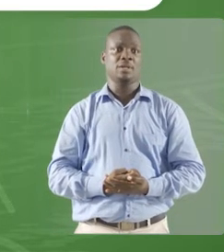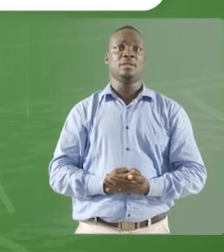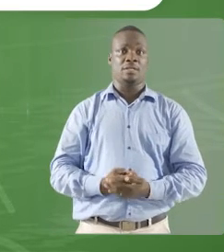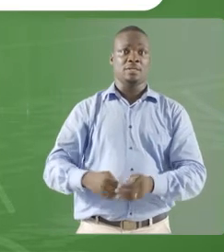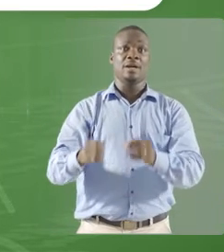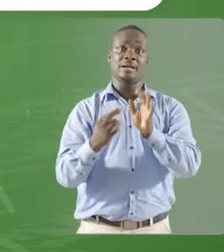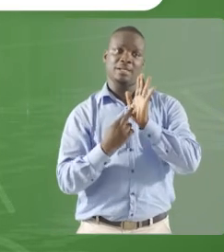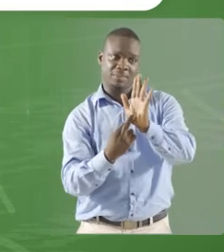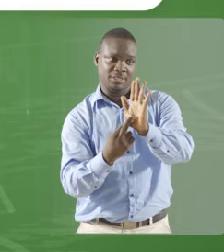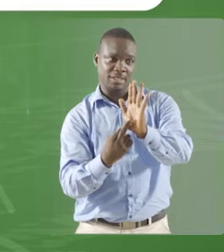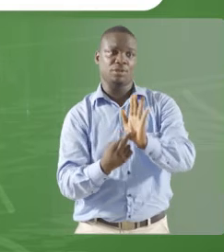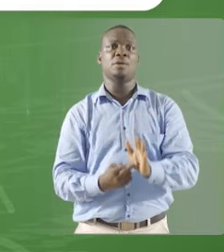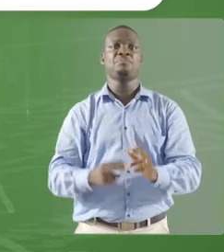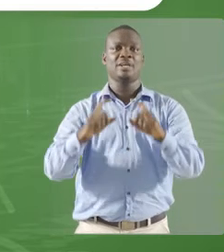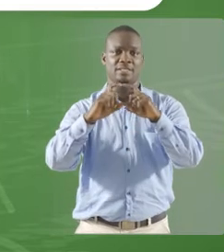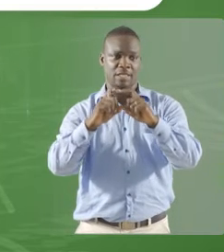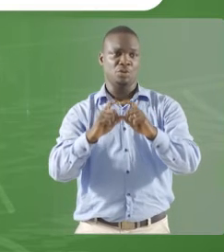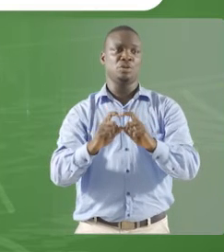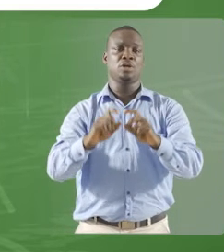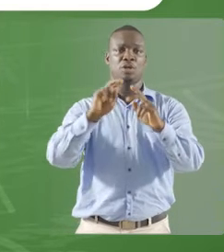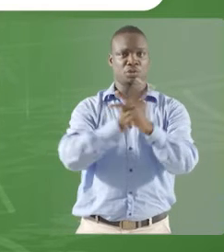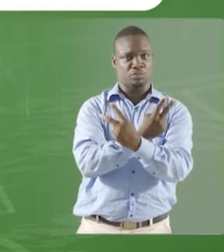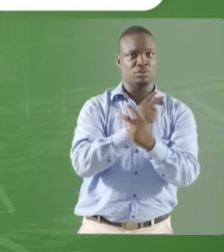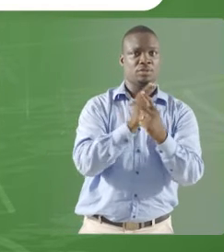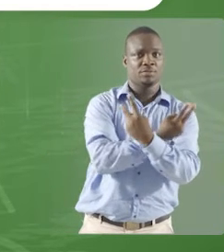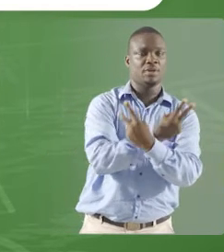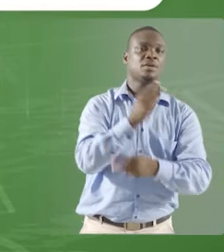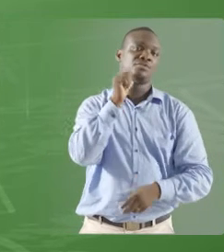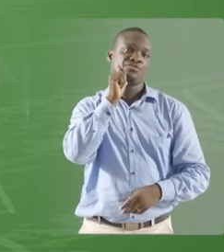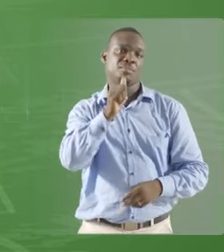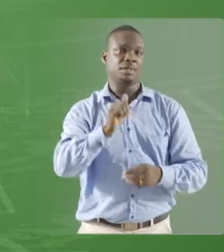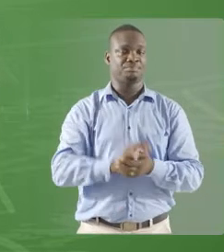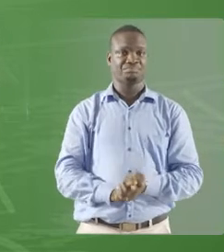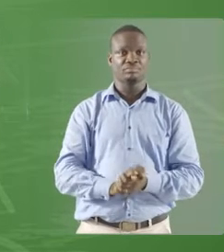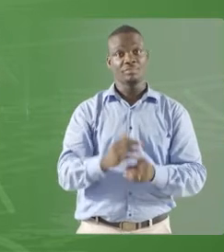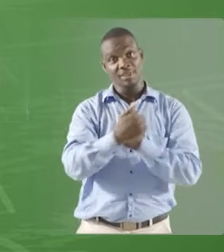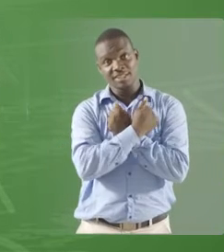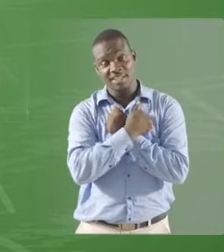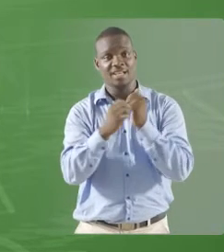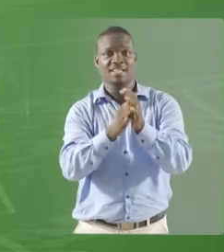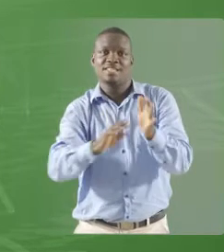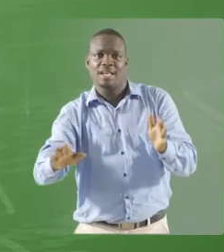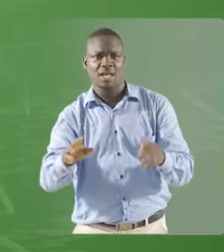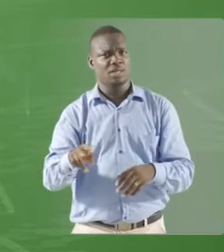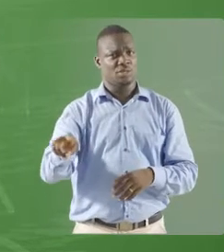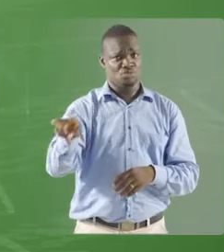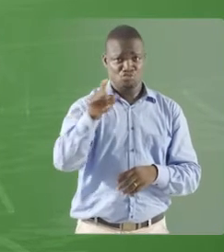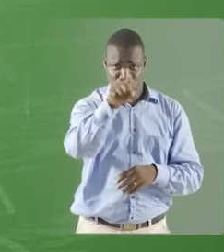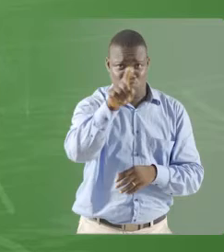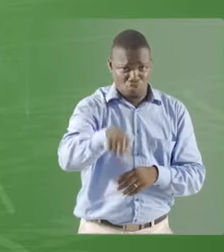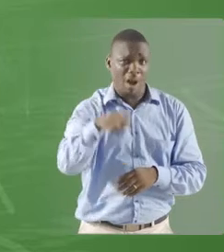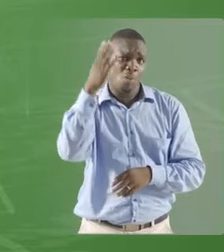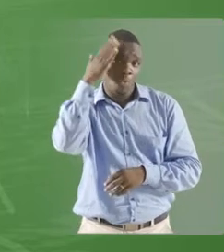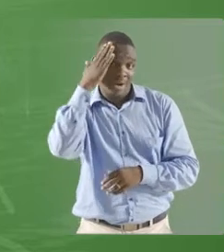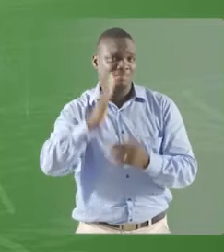l'ovule, représentait la cellule reproductrice femelle. Chers élèves, vous devez connaître